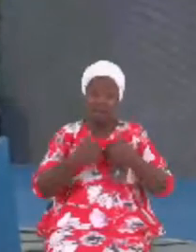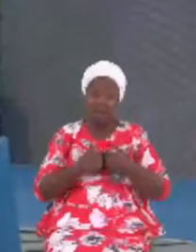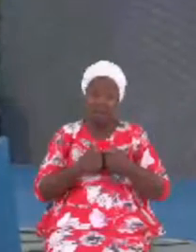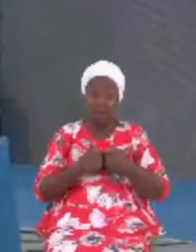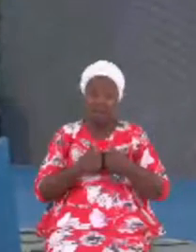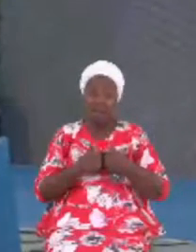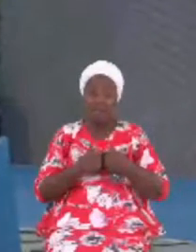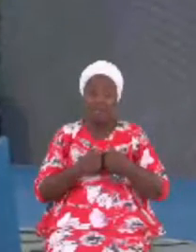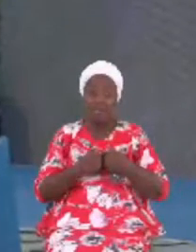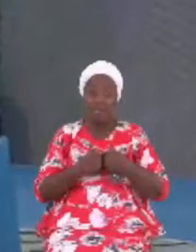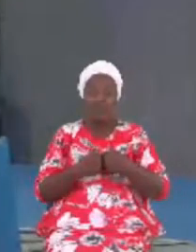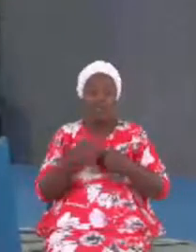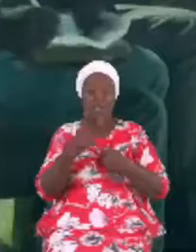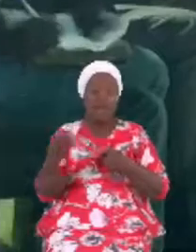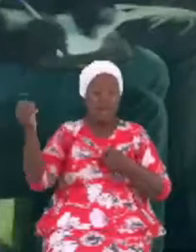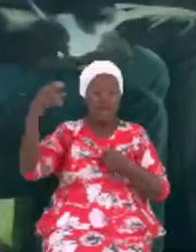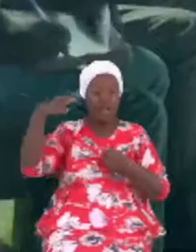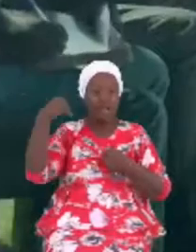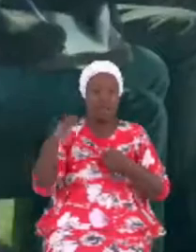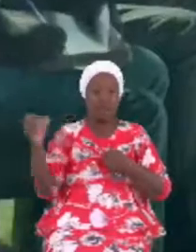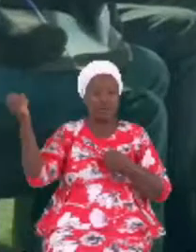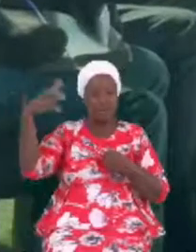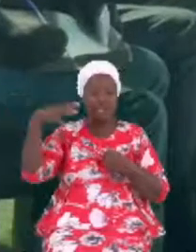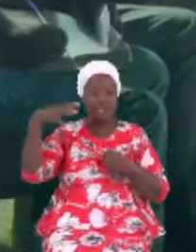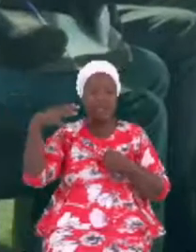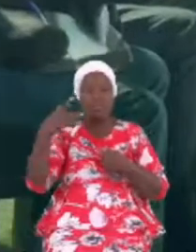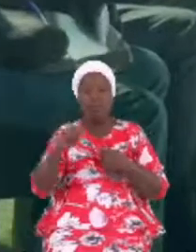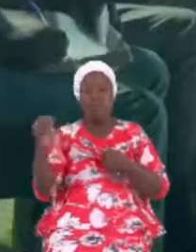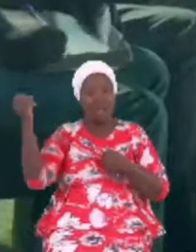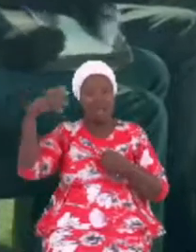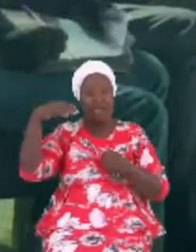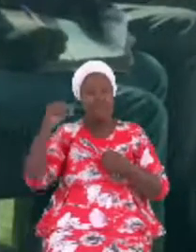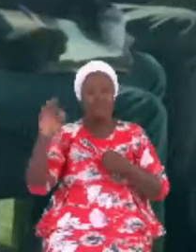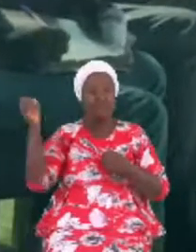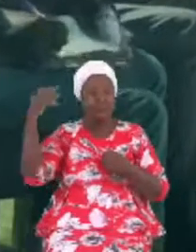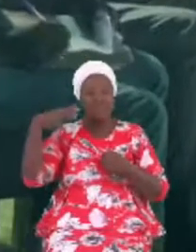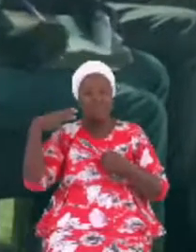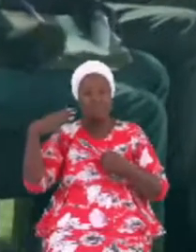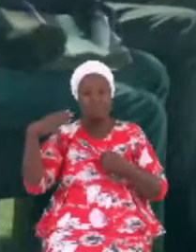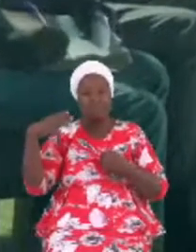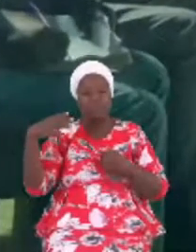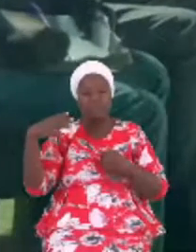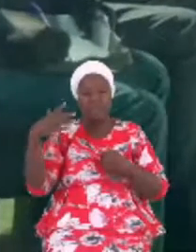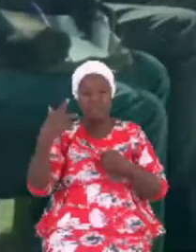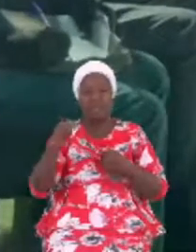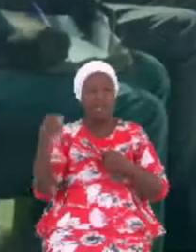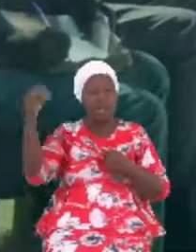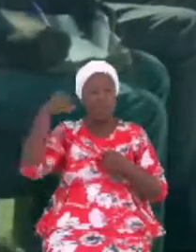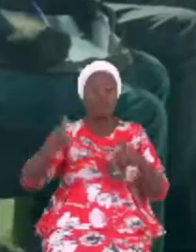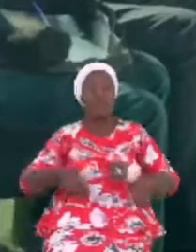la lumière de la vie. La lumière de la vie. Je prie que cette lumière de la